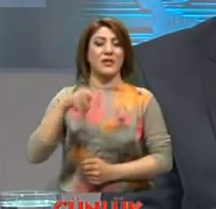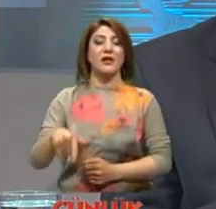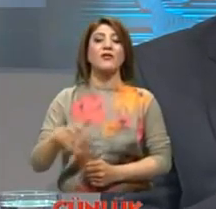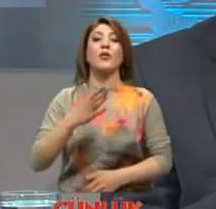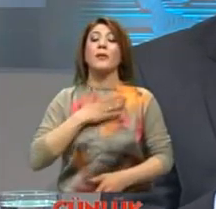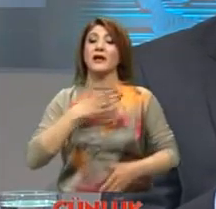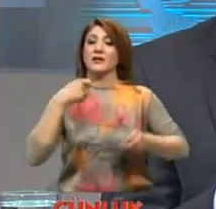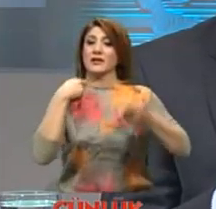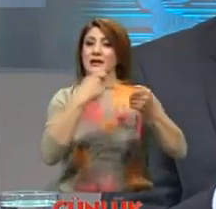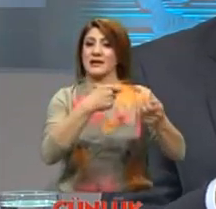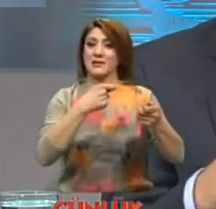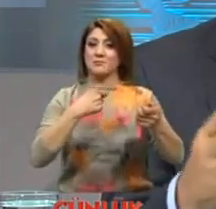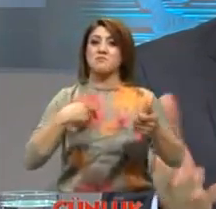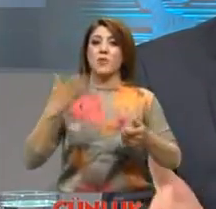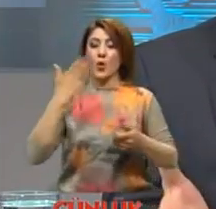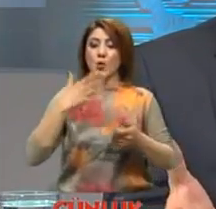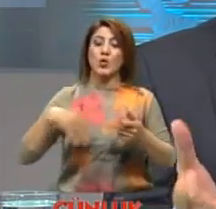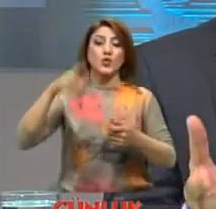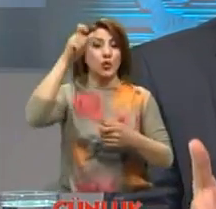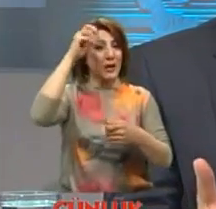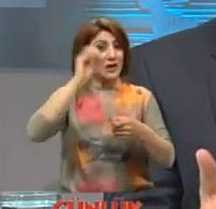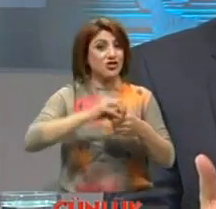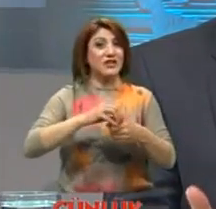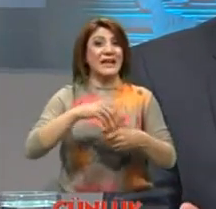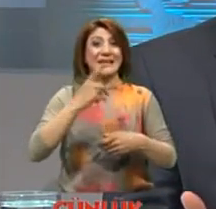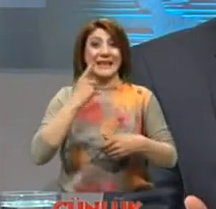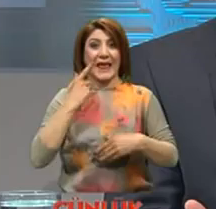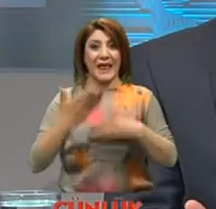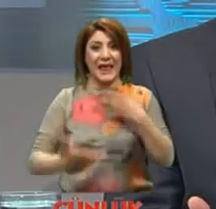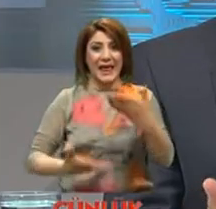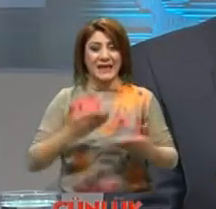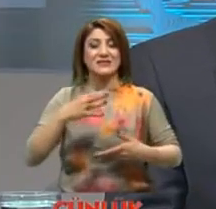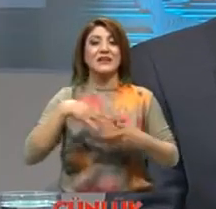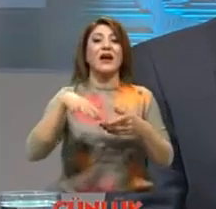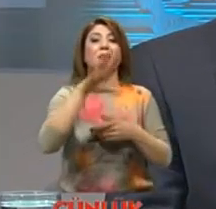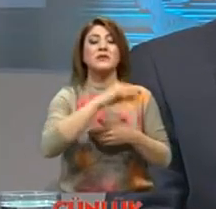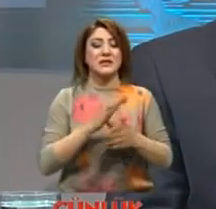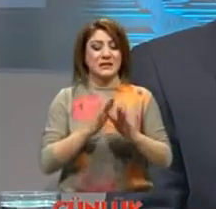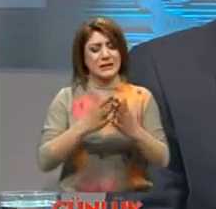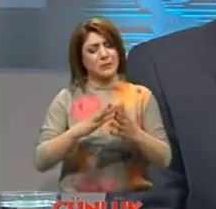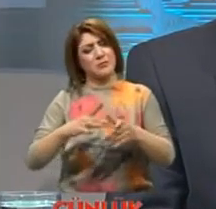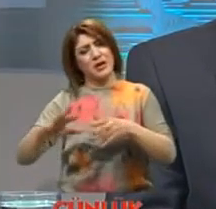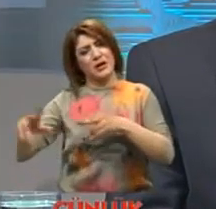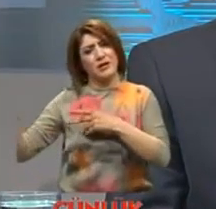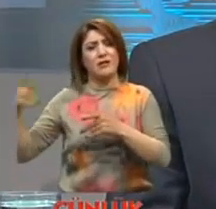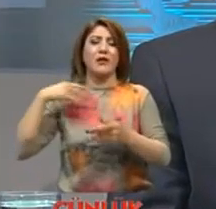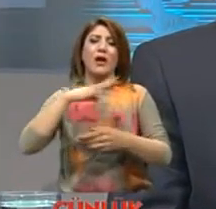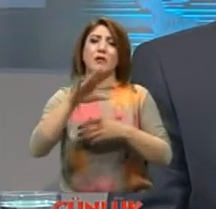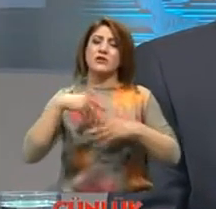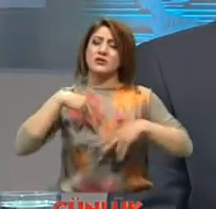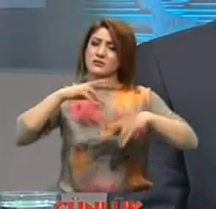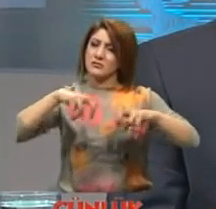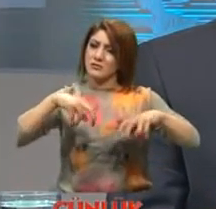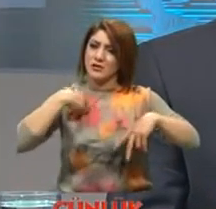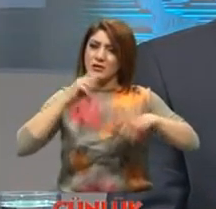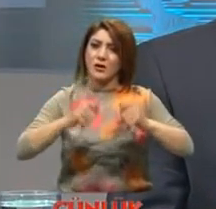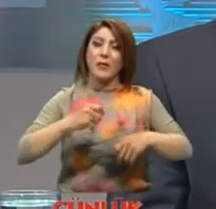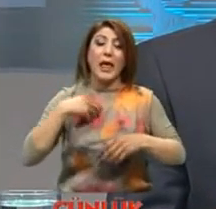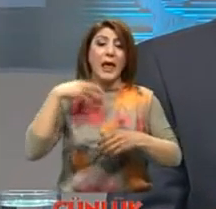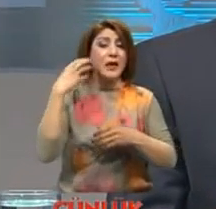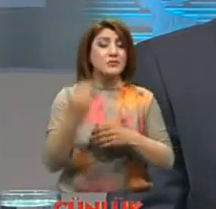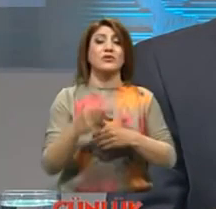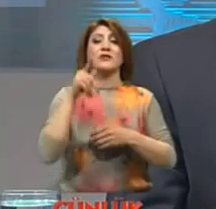eğitmenlerimizle inceledik. Türkiye'deki var olan bütün değerler eğitimiyle ilgili dokümanları, materyalleri inceledik. En uygulanabilir, en uygun